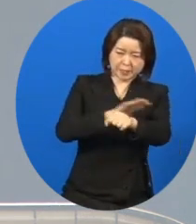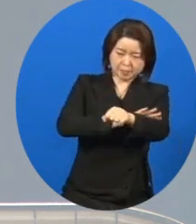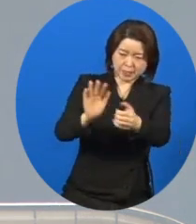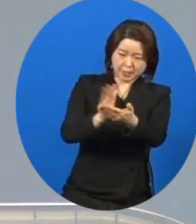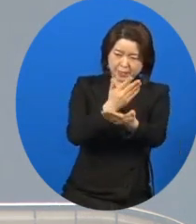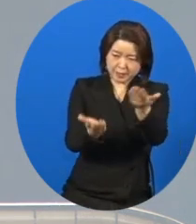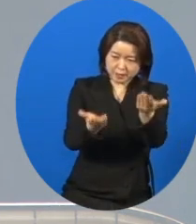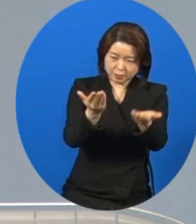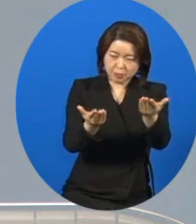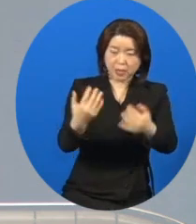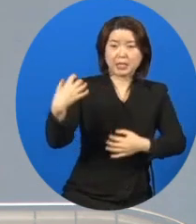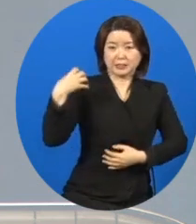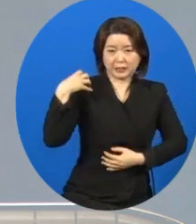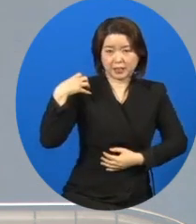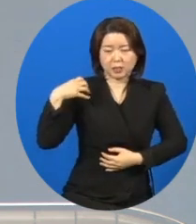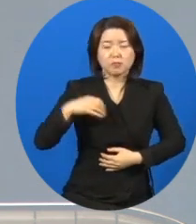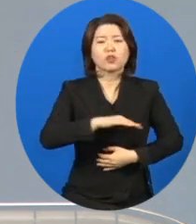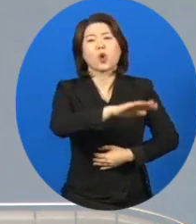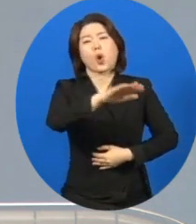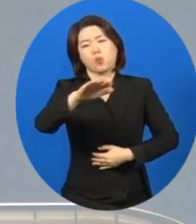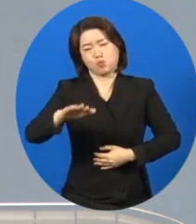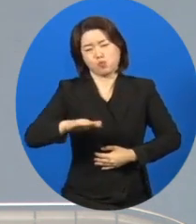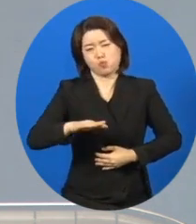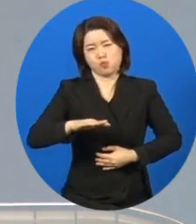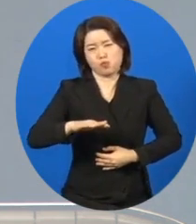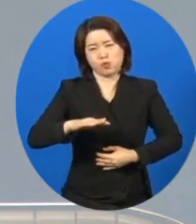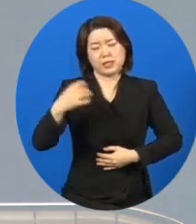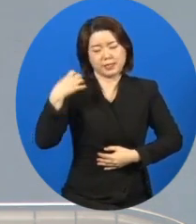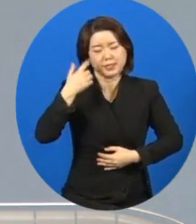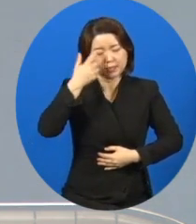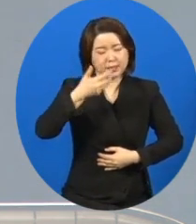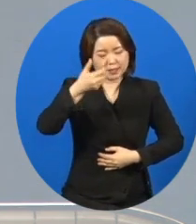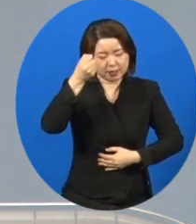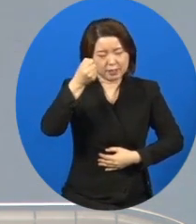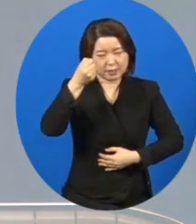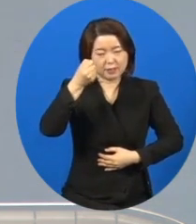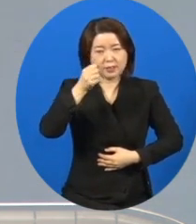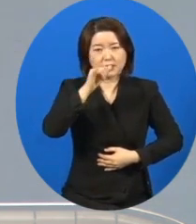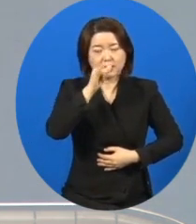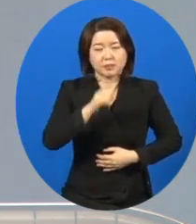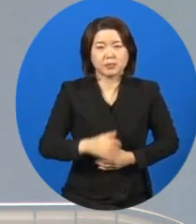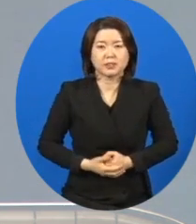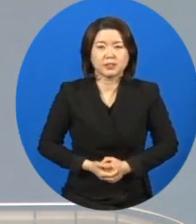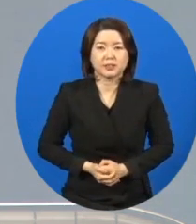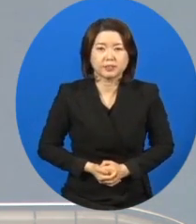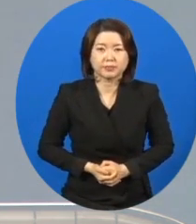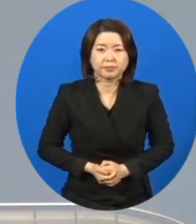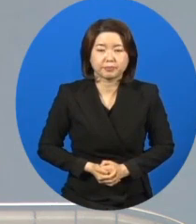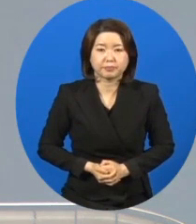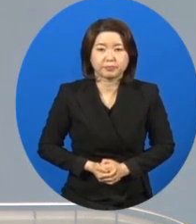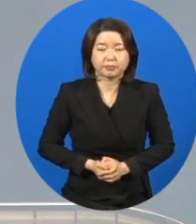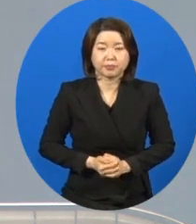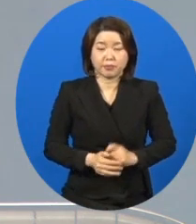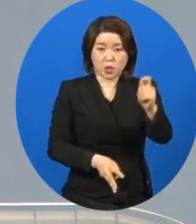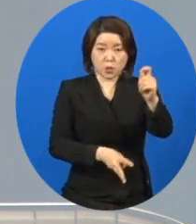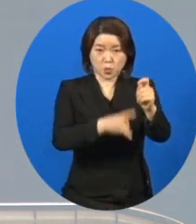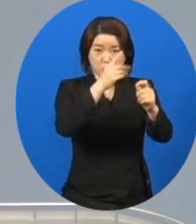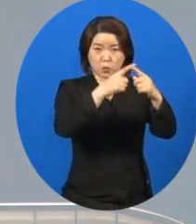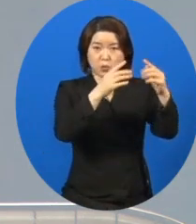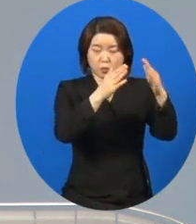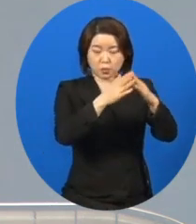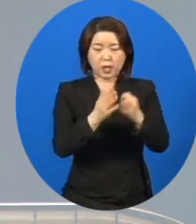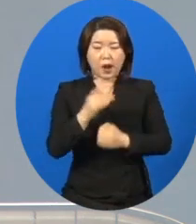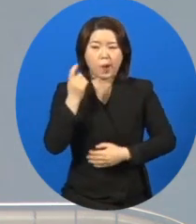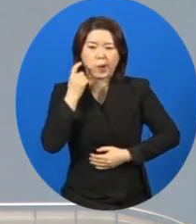책임도 우리 교인들에게 있다는 사실을 꼭 기억해야 합니다. 고린도 교회는